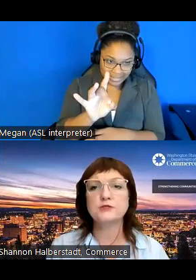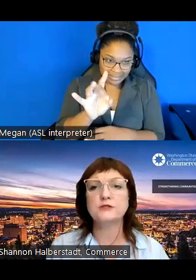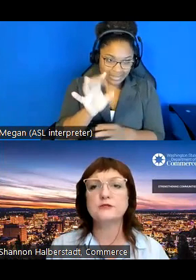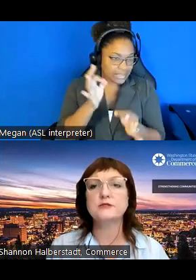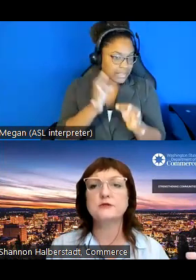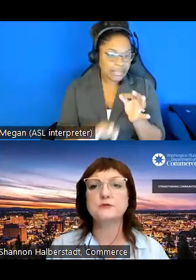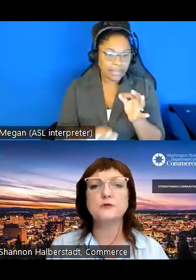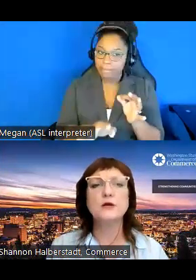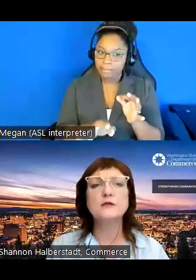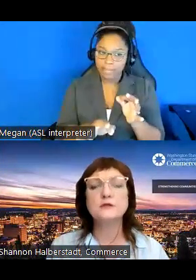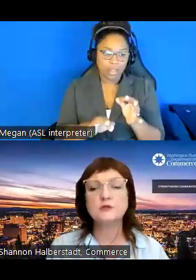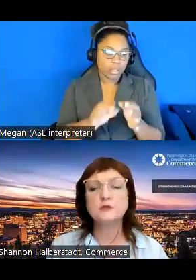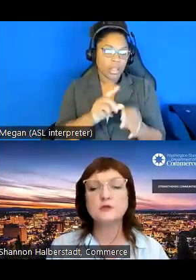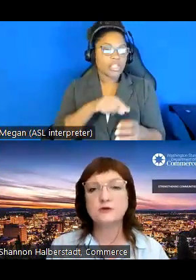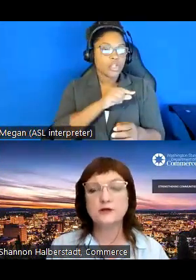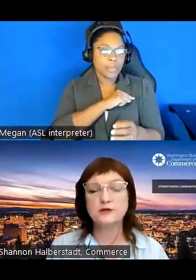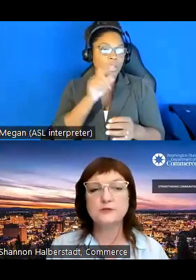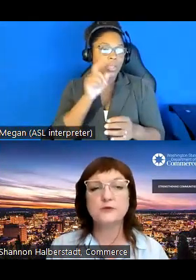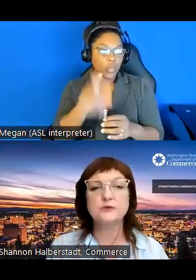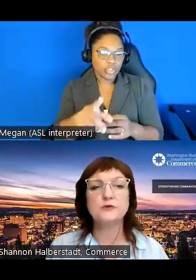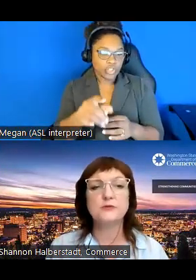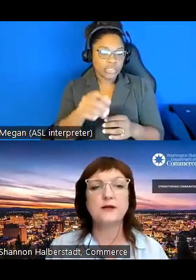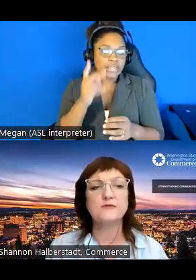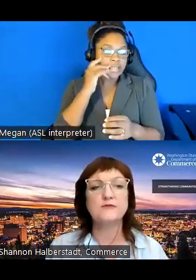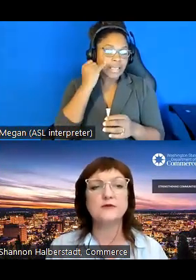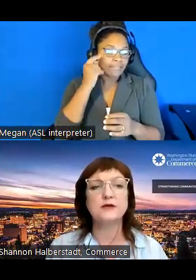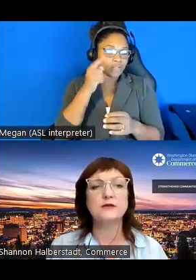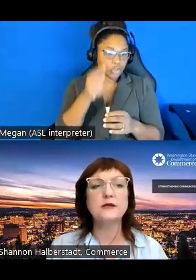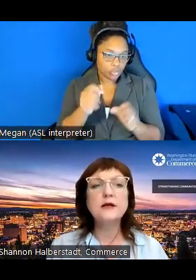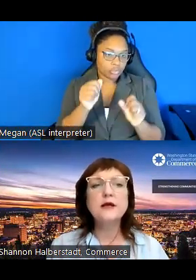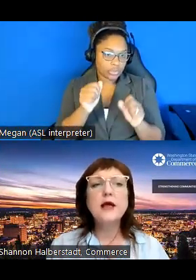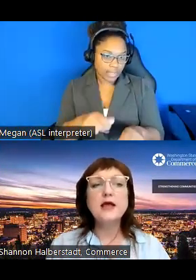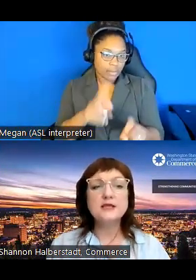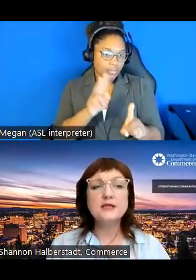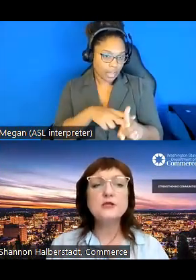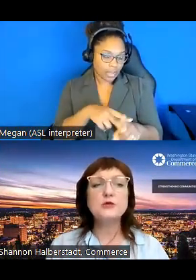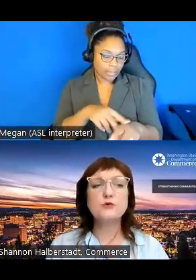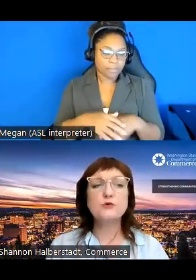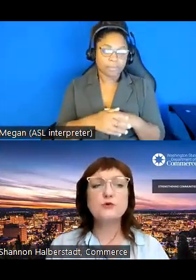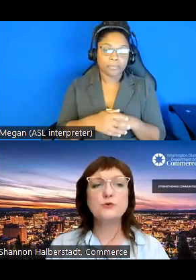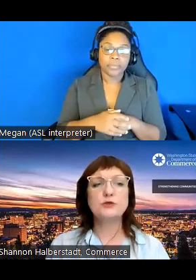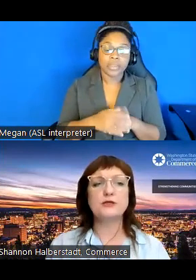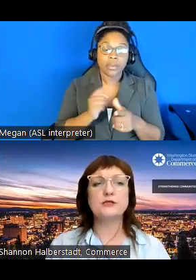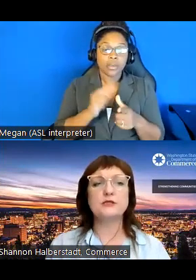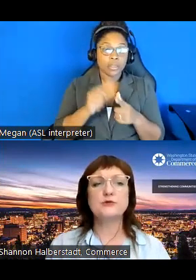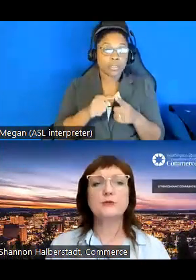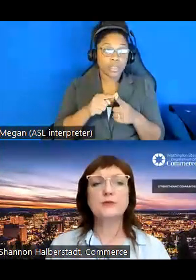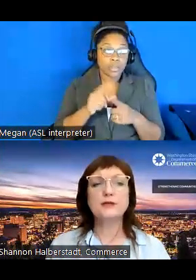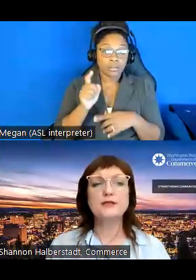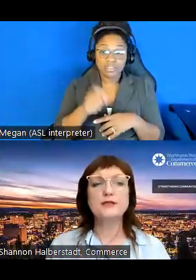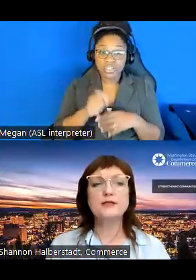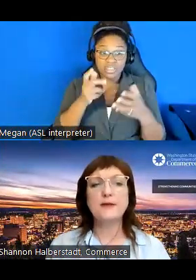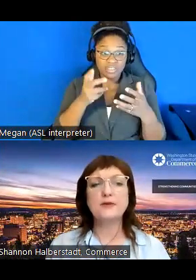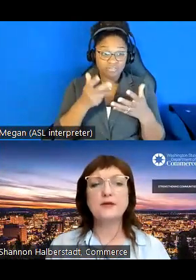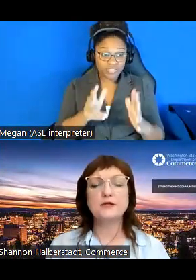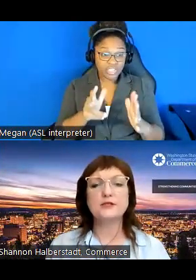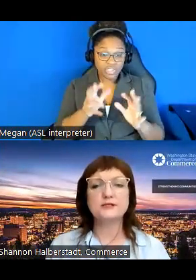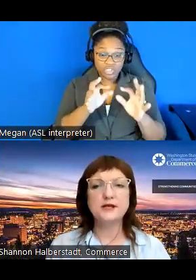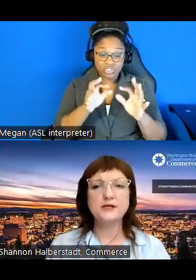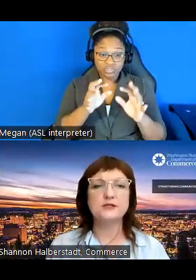기준 질문들이 나오는데 총 8개가 있거든요. 그래서 본인이 해당되는지, 인그랜트에 해당되지